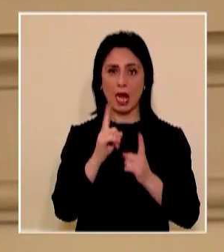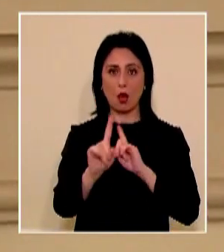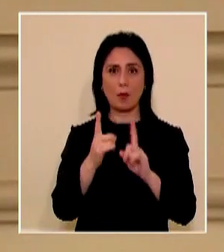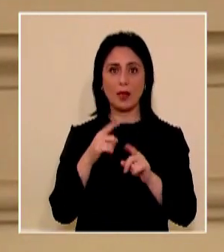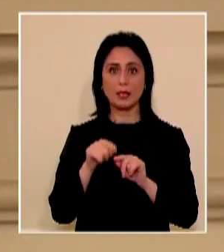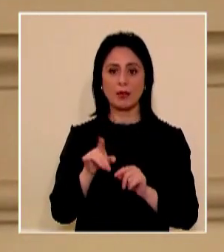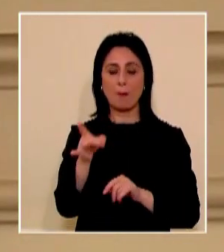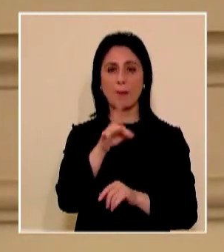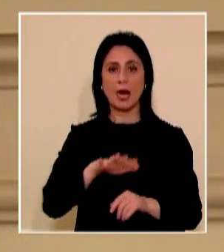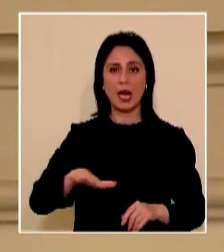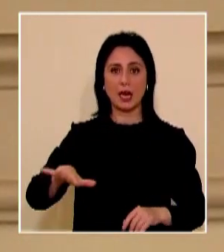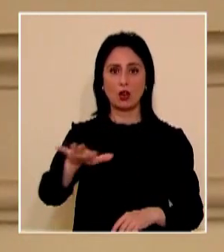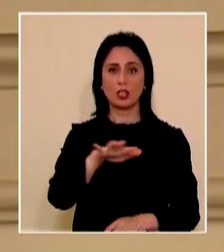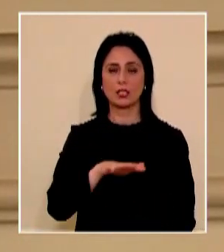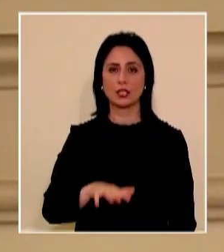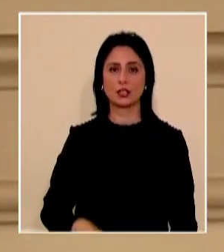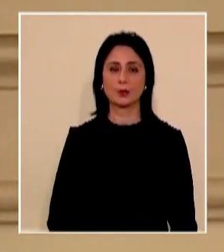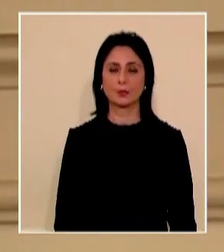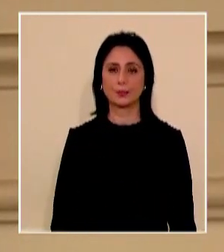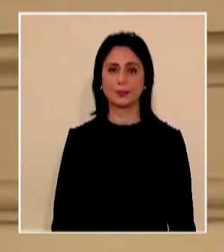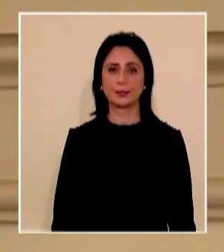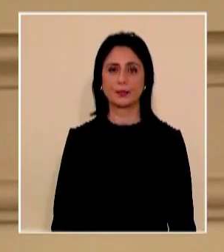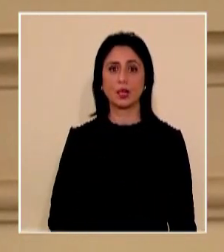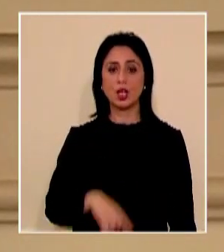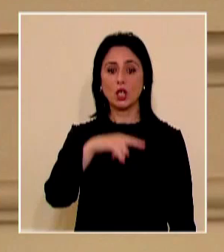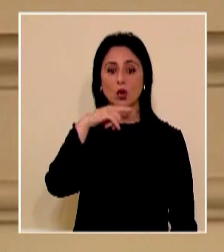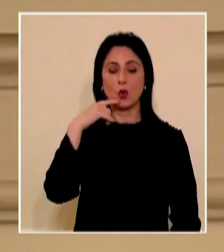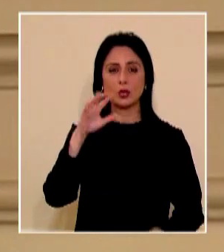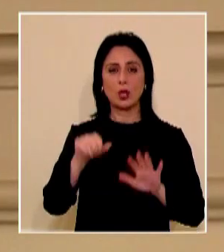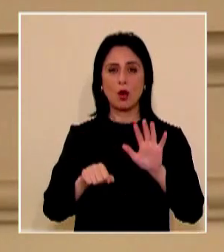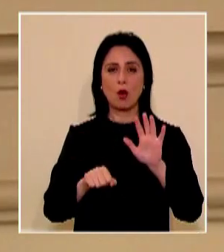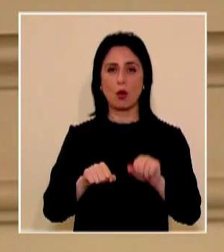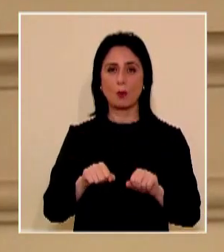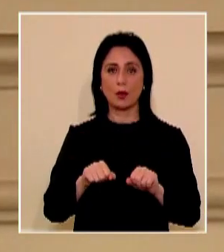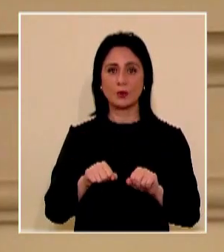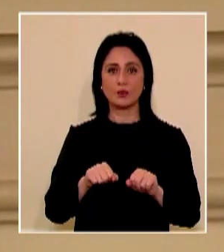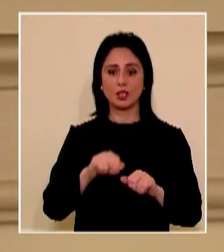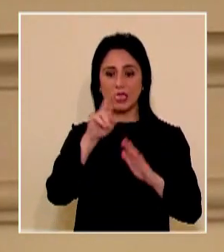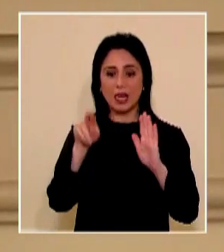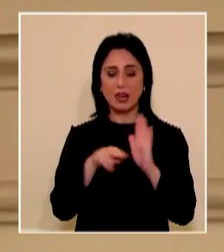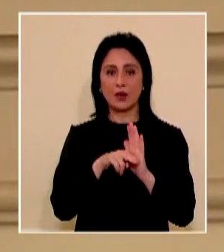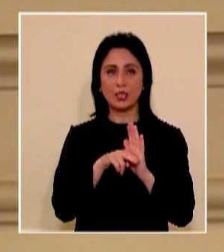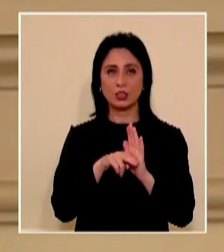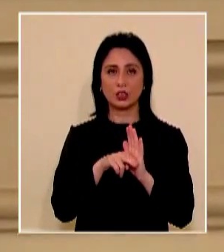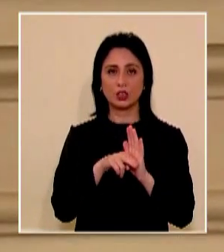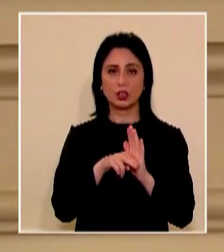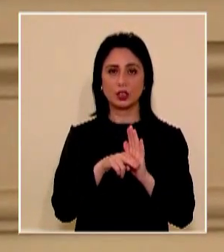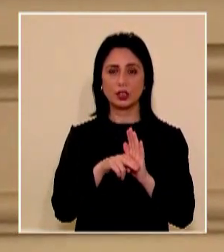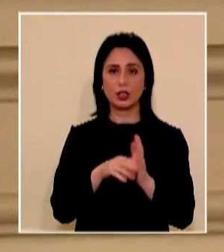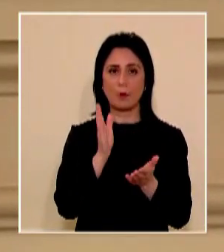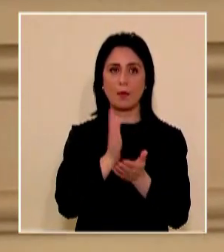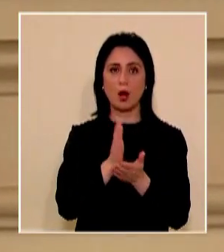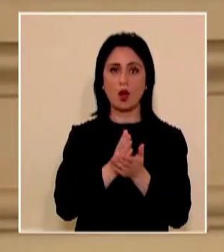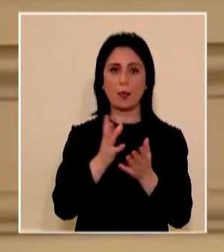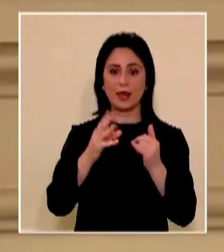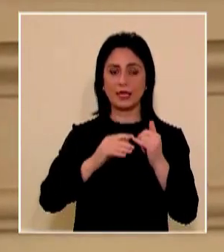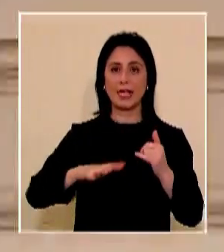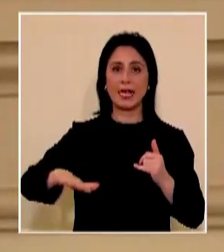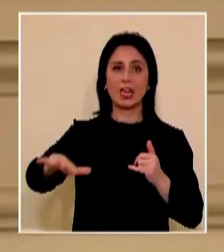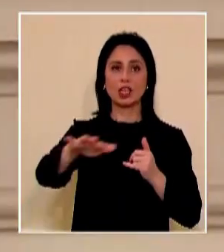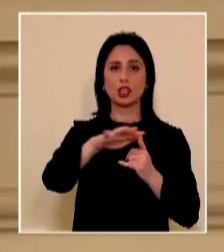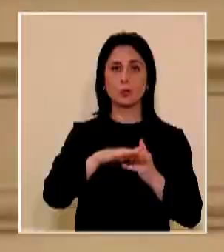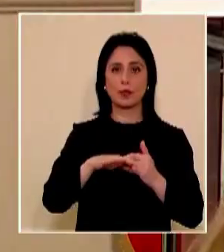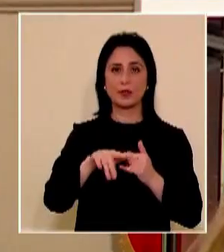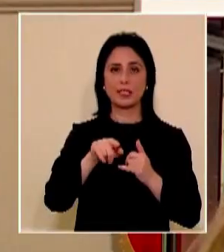rejonie, który znajduje się pod okupacją rosyjską, jeżeli zbliżą się do strefy rozgraniczenia, jak również Gruzinów, którzy